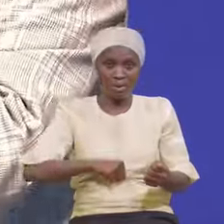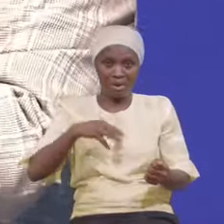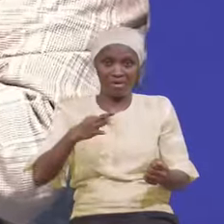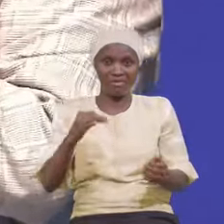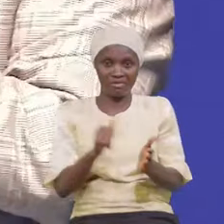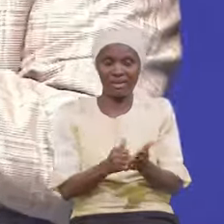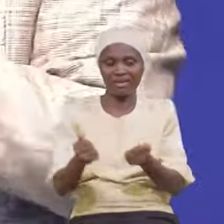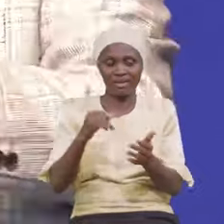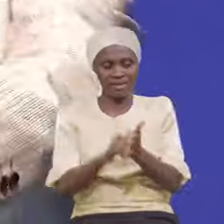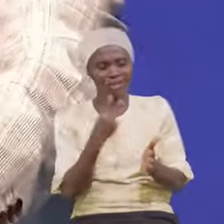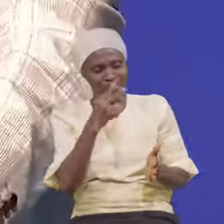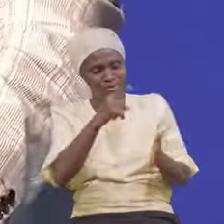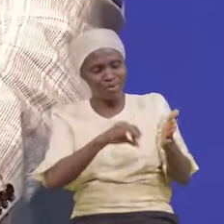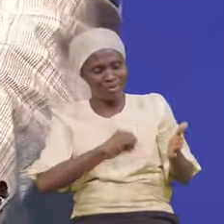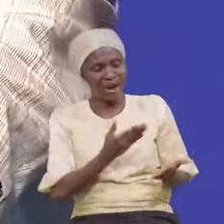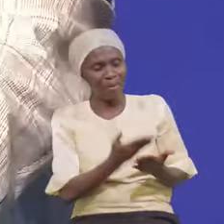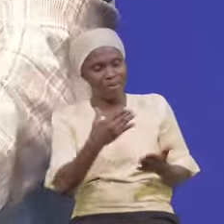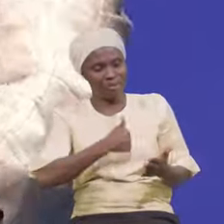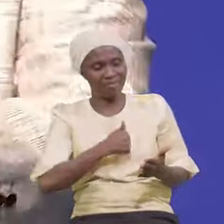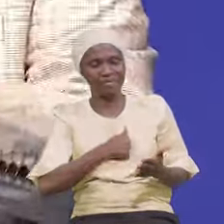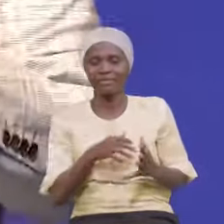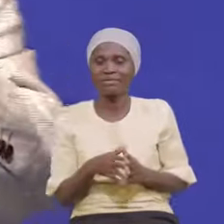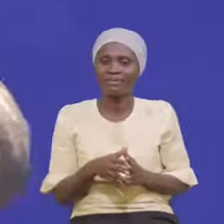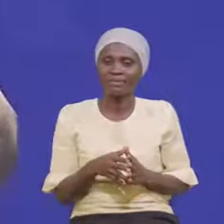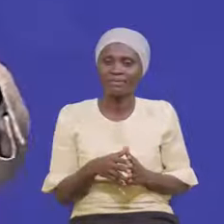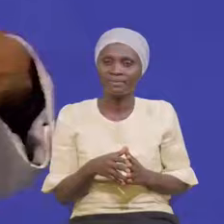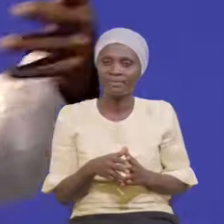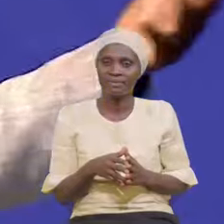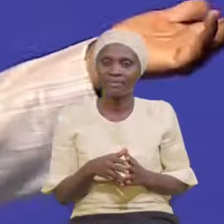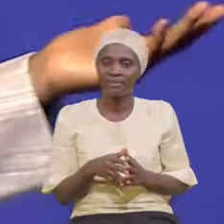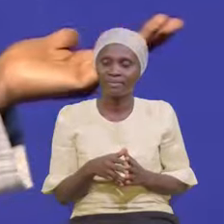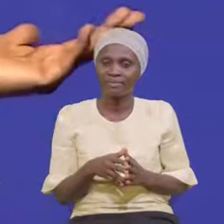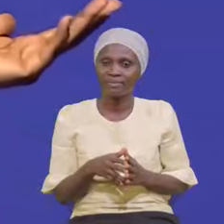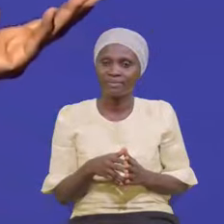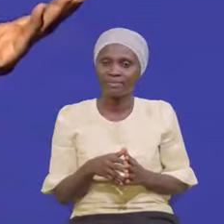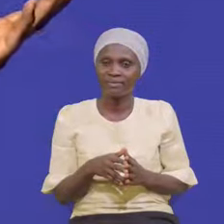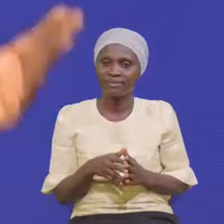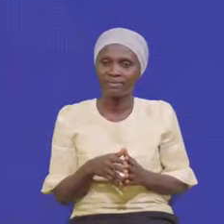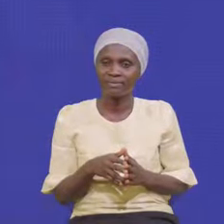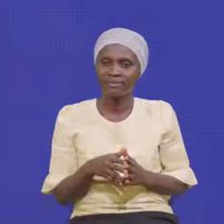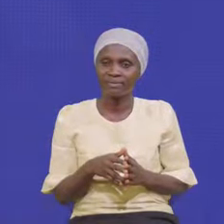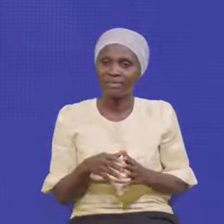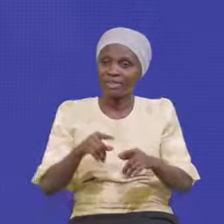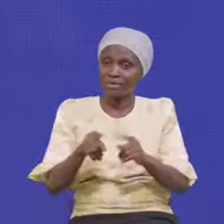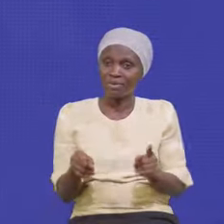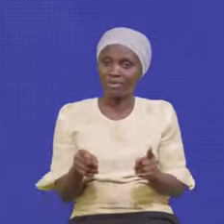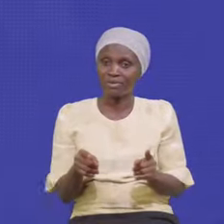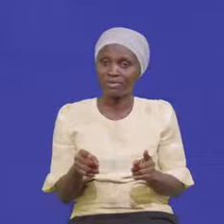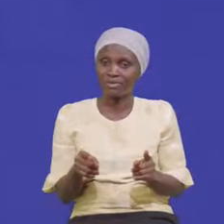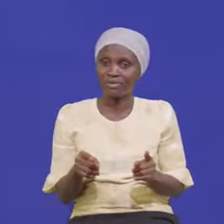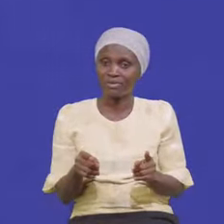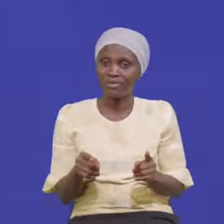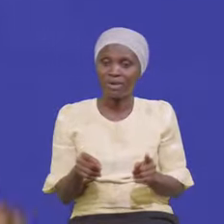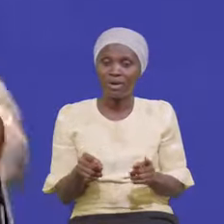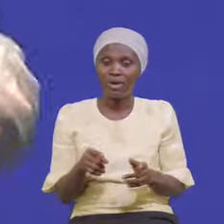bought. మీరు చేసి గనక ఆ కార్యాన్ని పొందుకుంటే అతిశయిస్తారు, నేను చేసిన దాని వల్ల నేను దాన్ని కొనగలిగానని. But when you don't have money